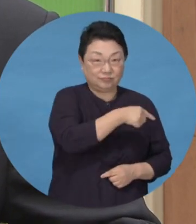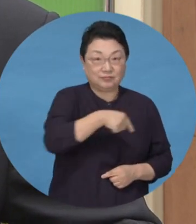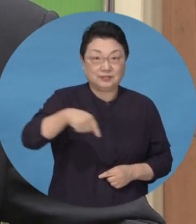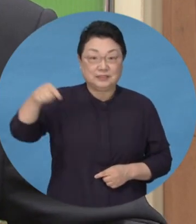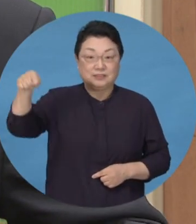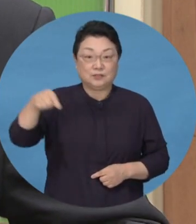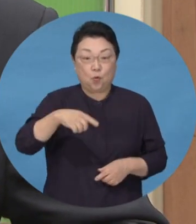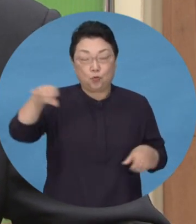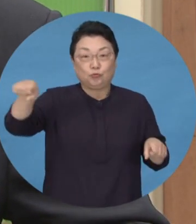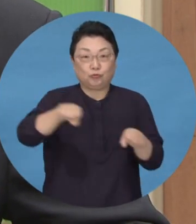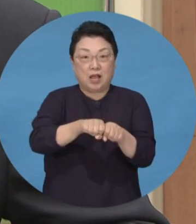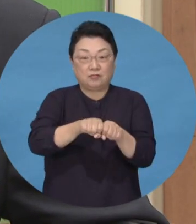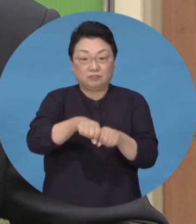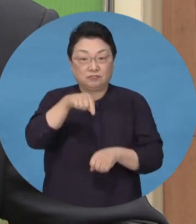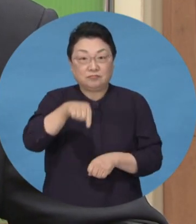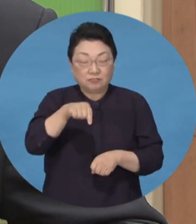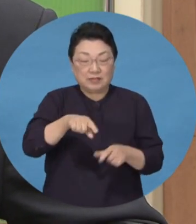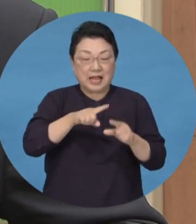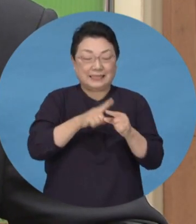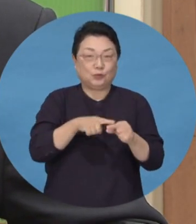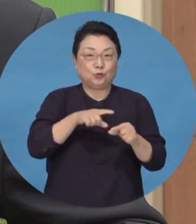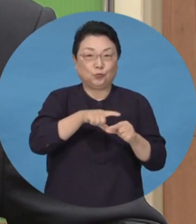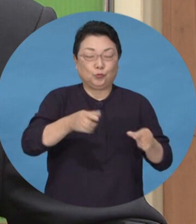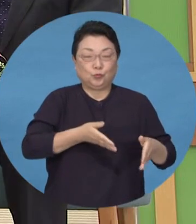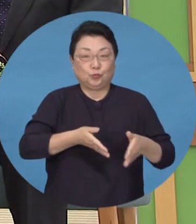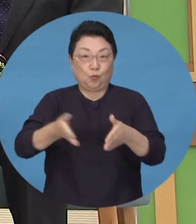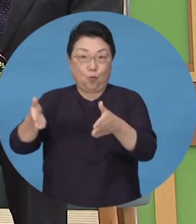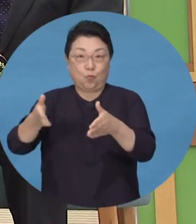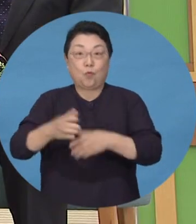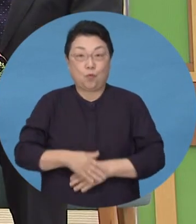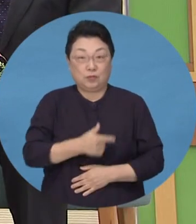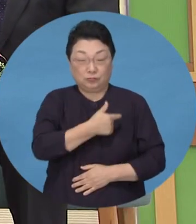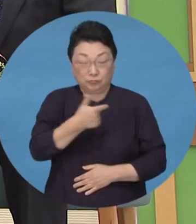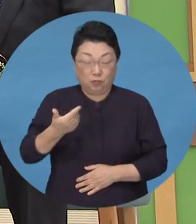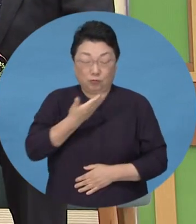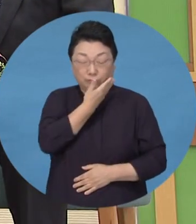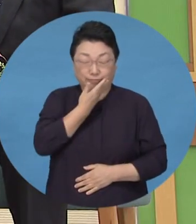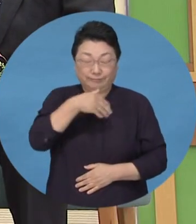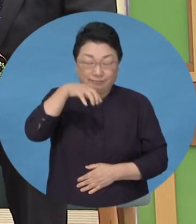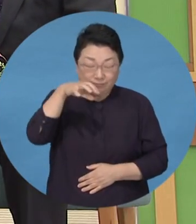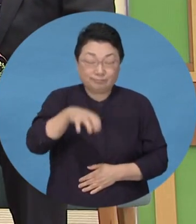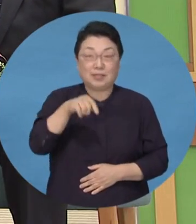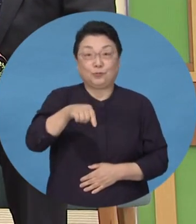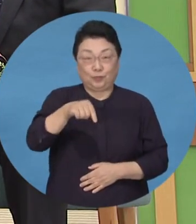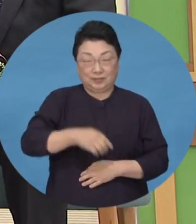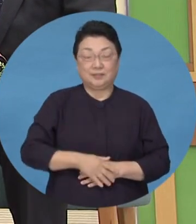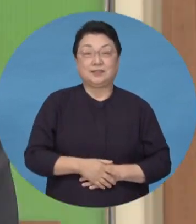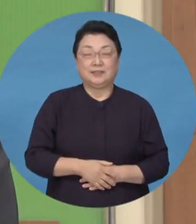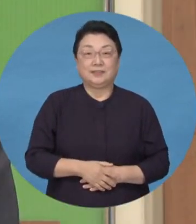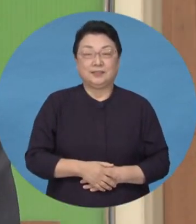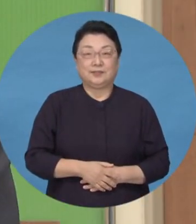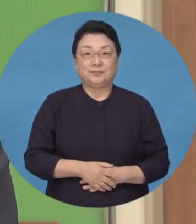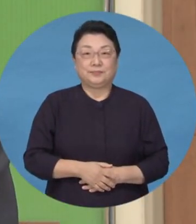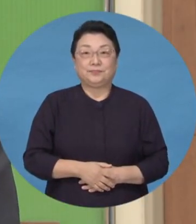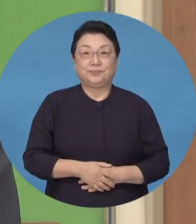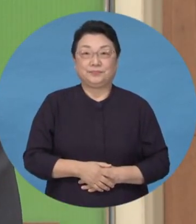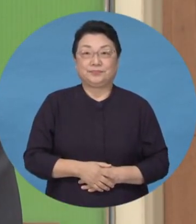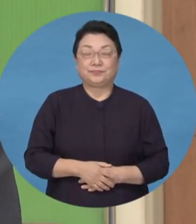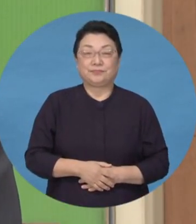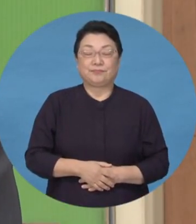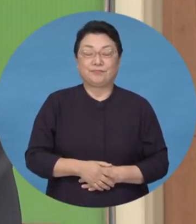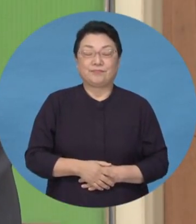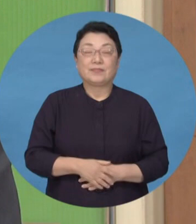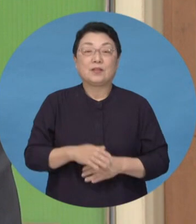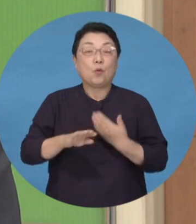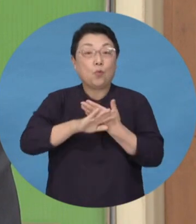繋ぐ重要路線が厨房弾道で極めて有利の物流拠点になり得ると思いますまあ